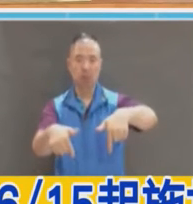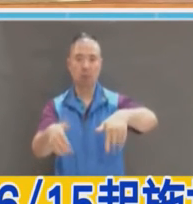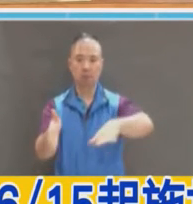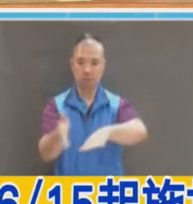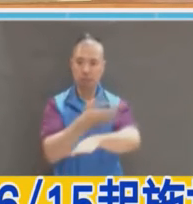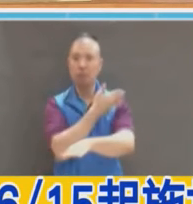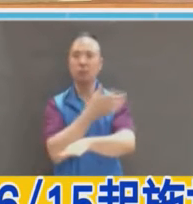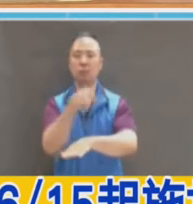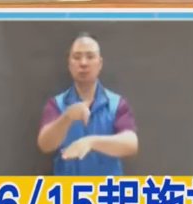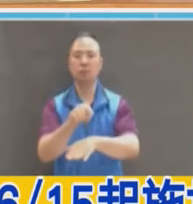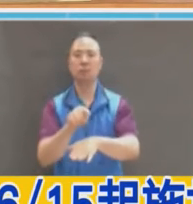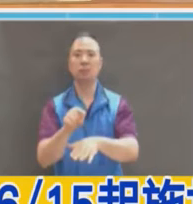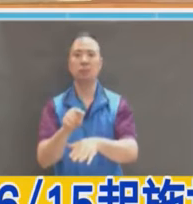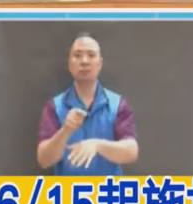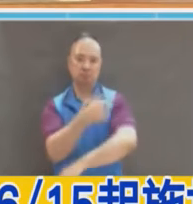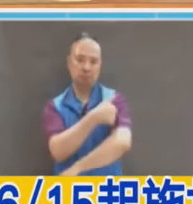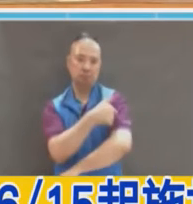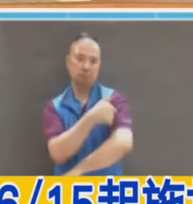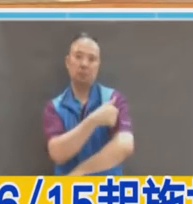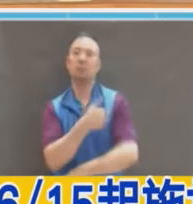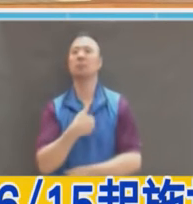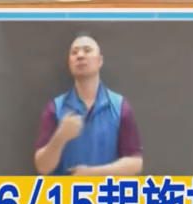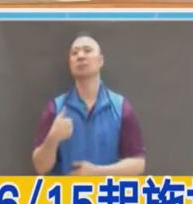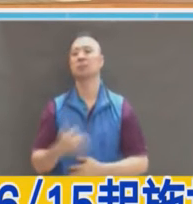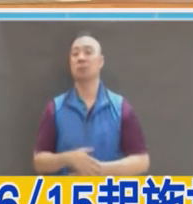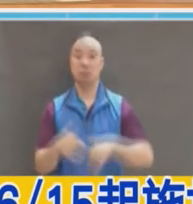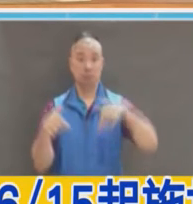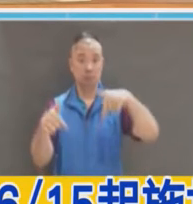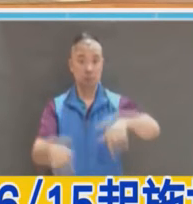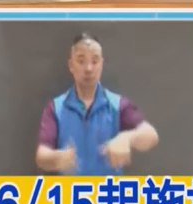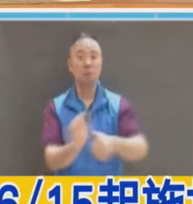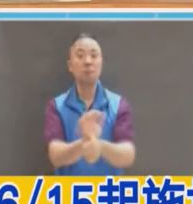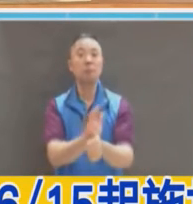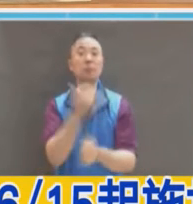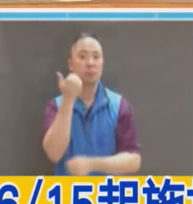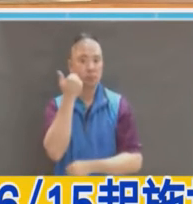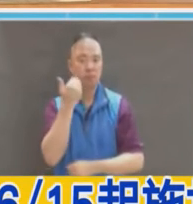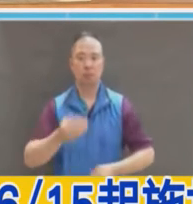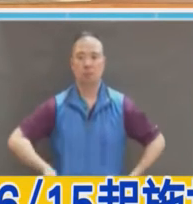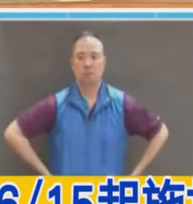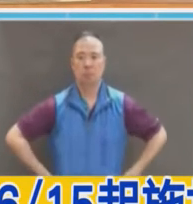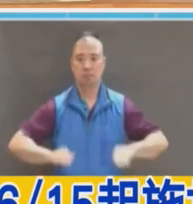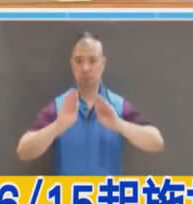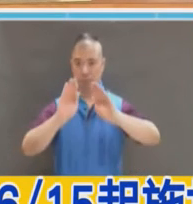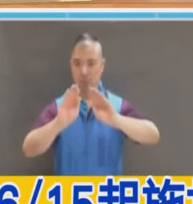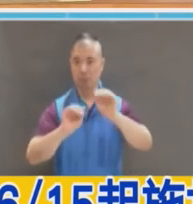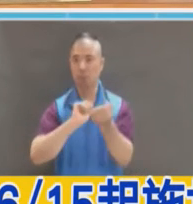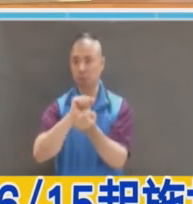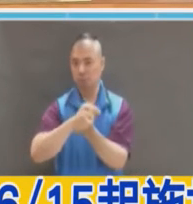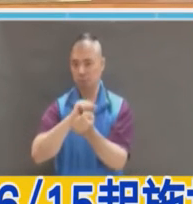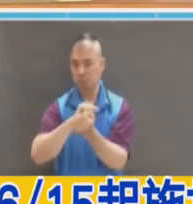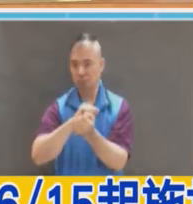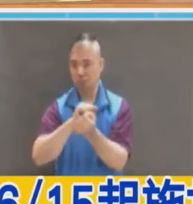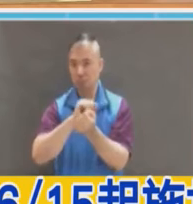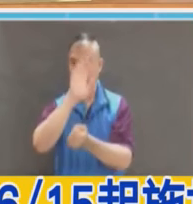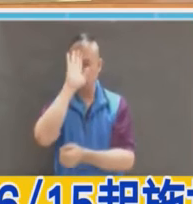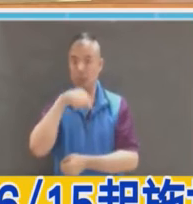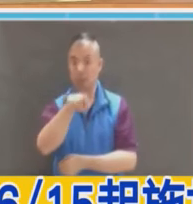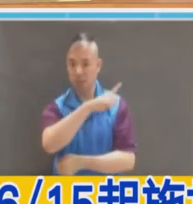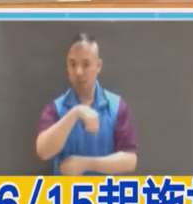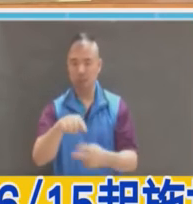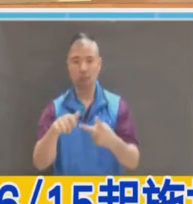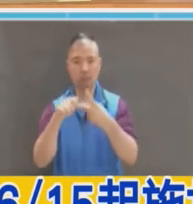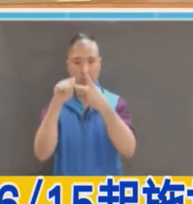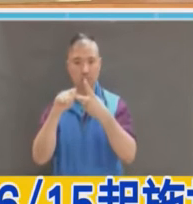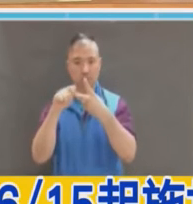们下午立即展开施打，我们一刻都不停留。至于市民最关